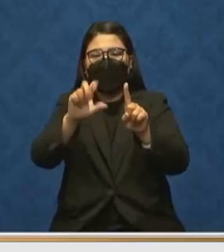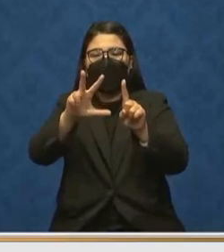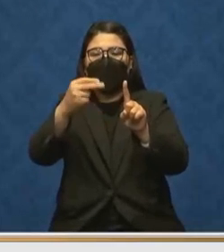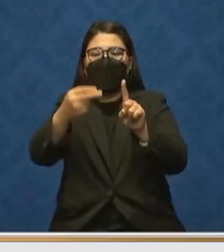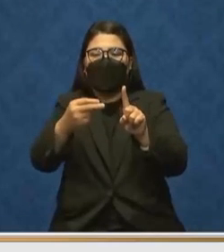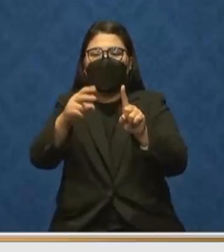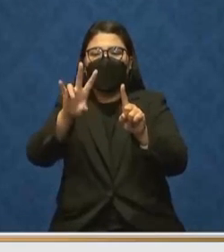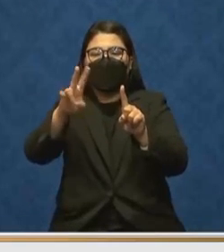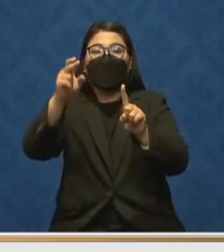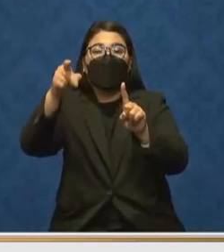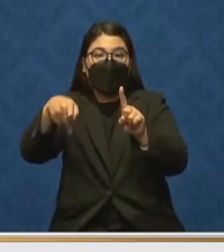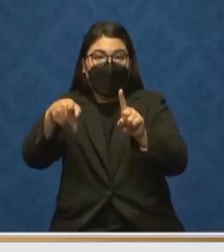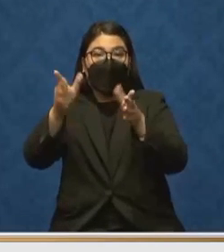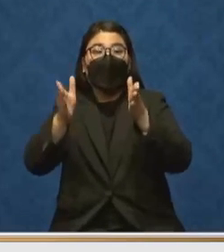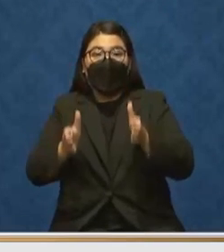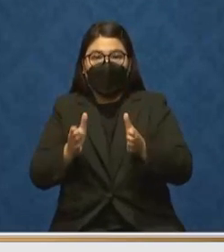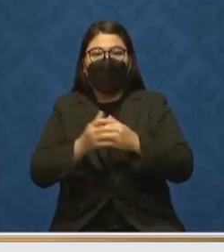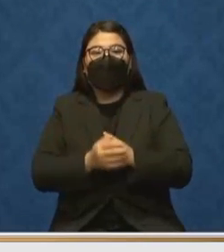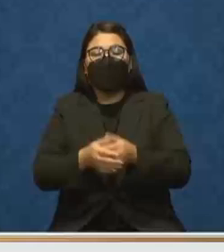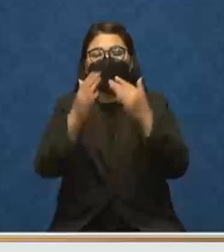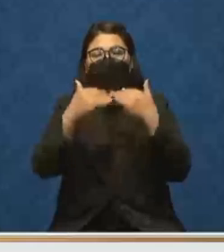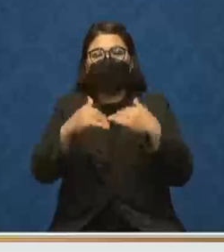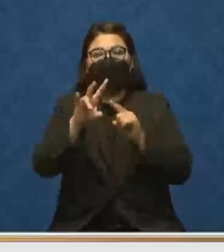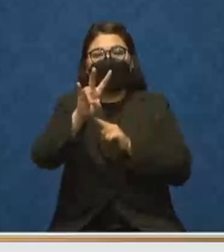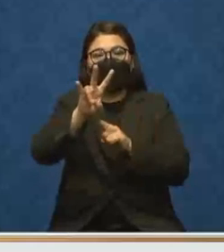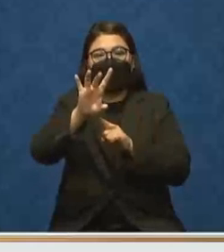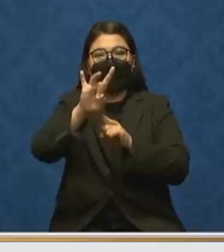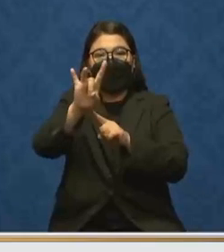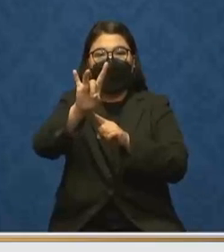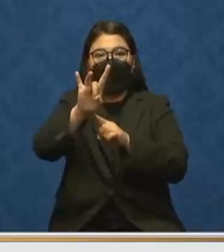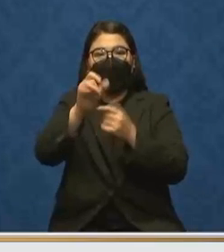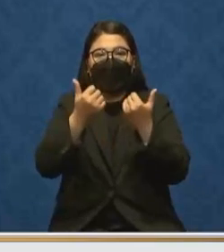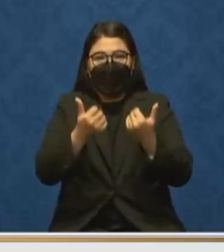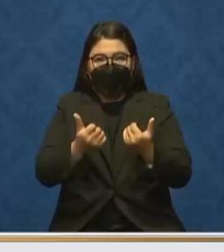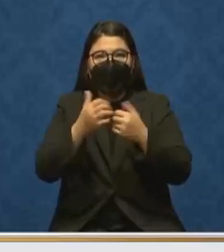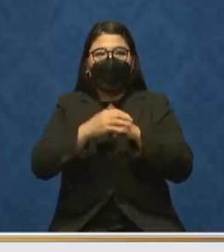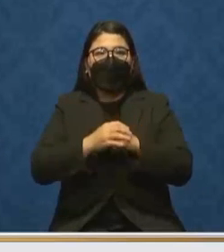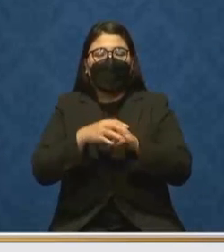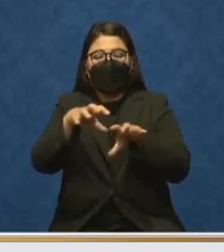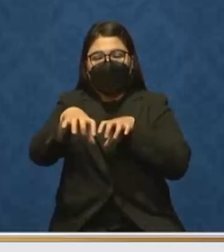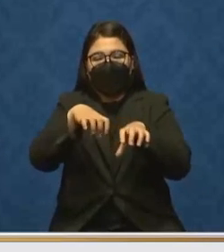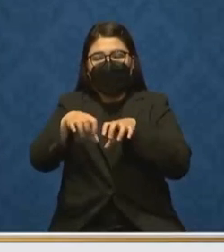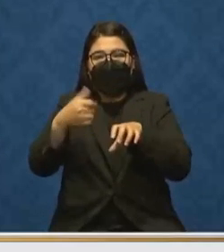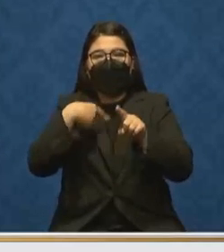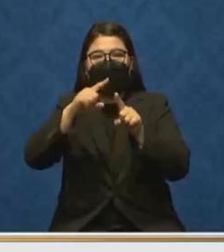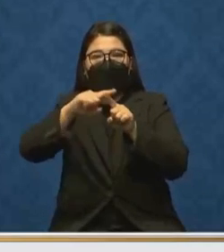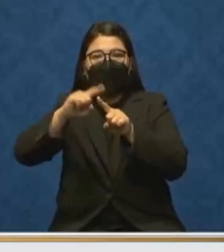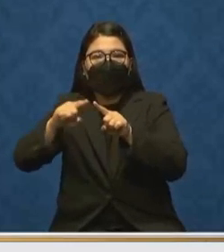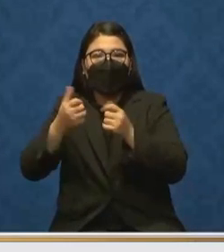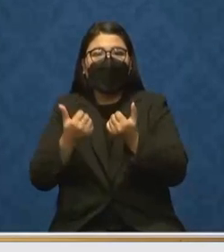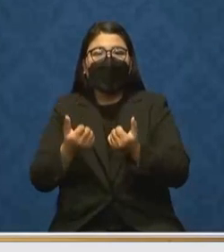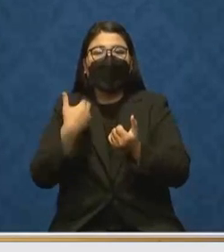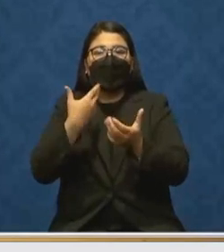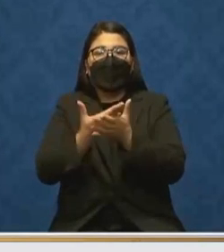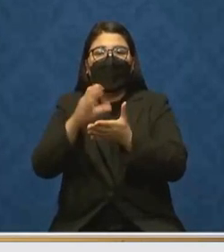137,000 คน 8. การพัฒนาระบบการเตรียมพร้อมแห่งชาติและระบบบริหารจัดการภัยพิบัติงบประมาณ